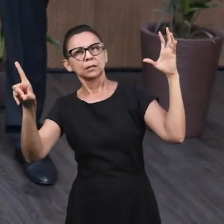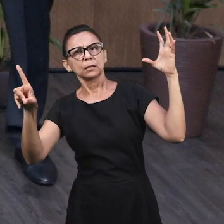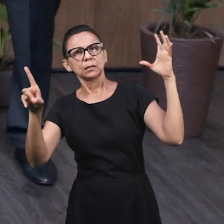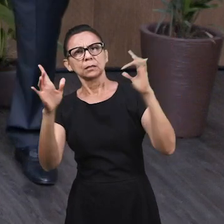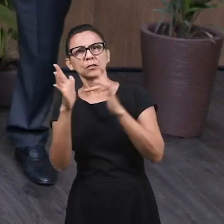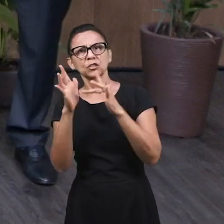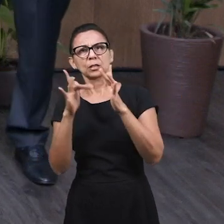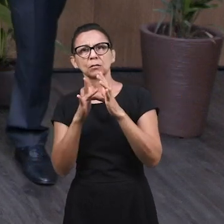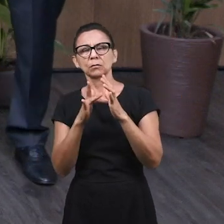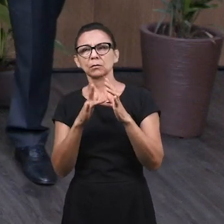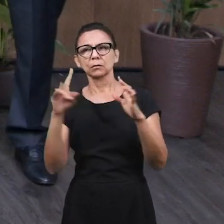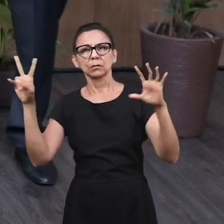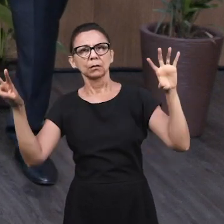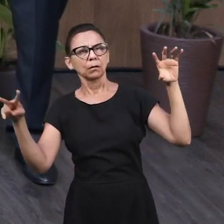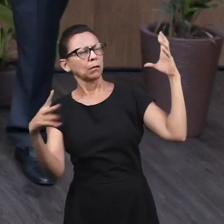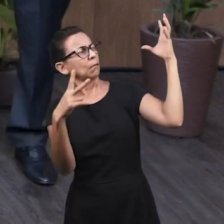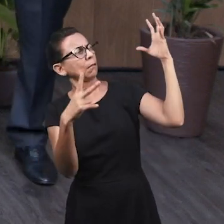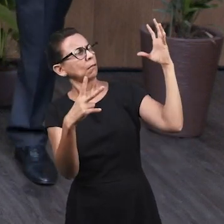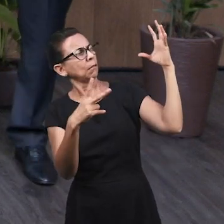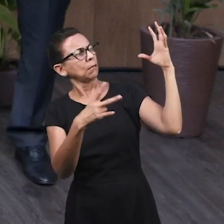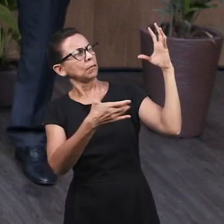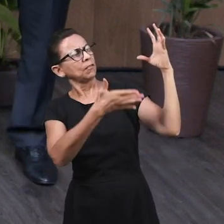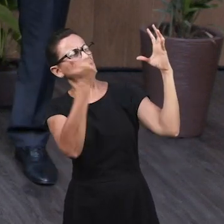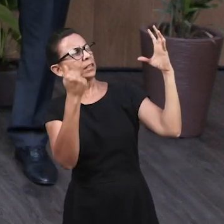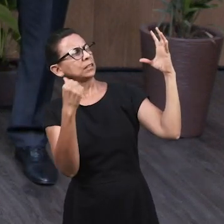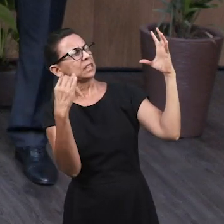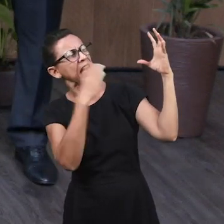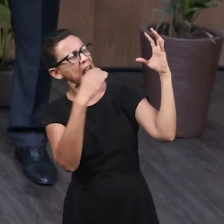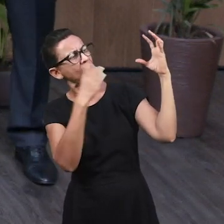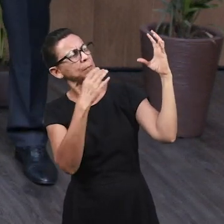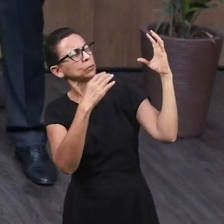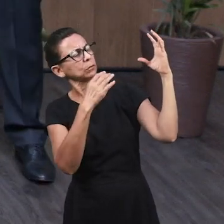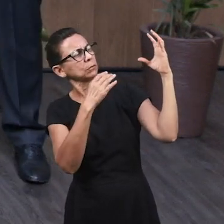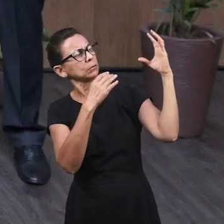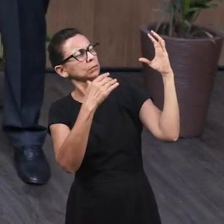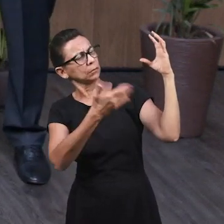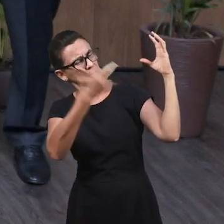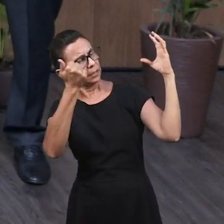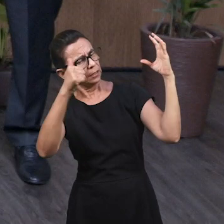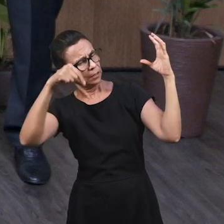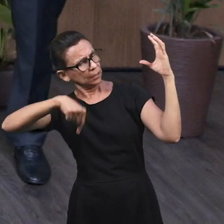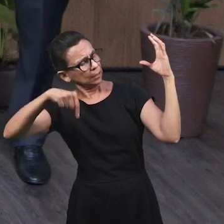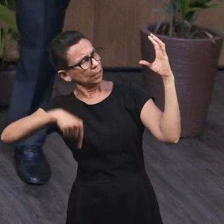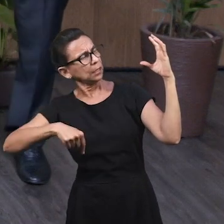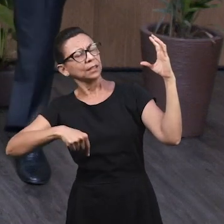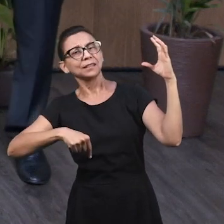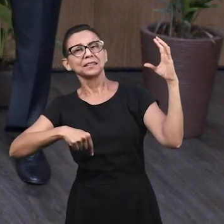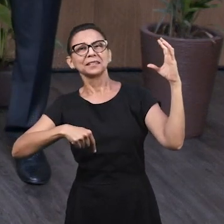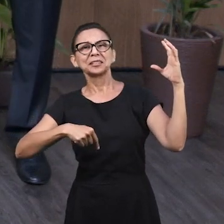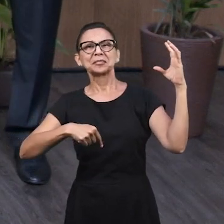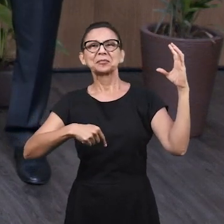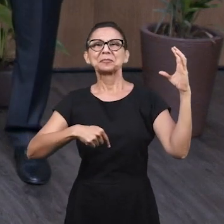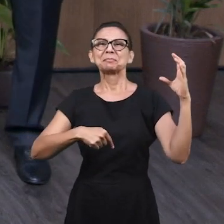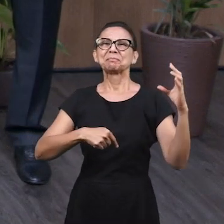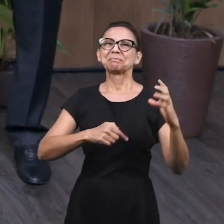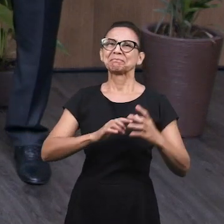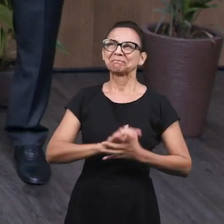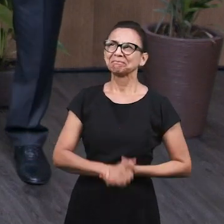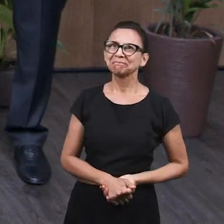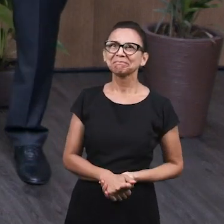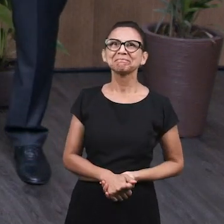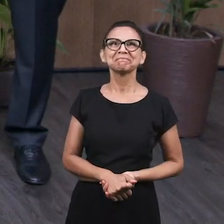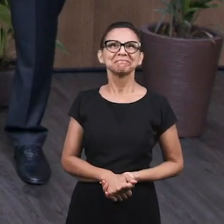em forma c'était dans une forme d'appel, une invitation de apelo, convite pour la meilleure rencontre